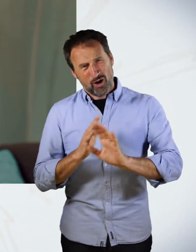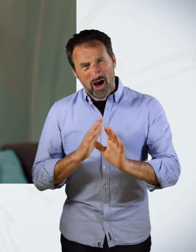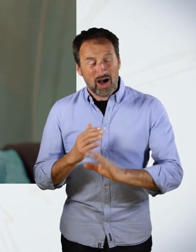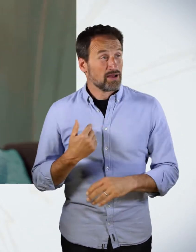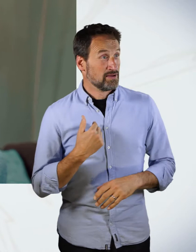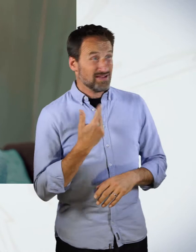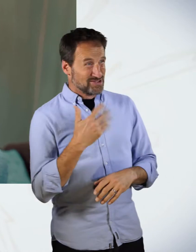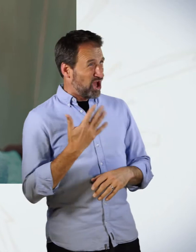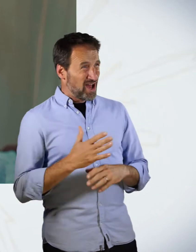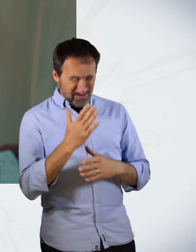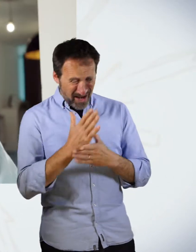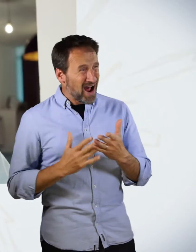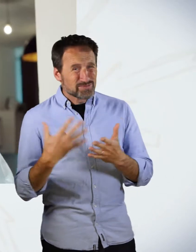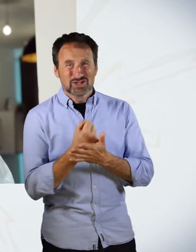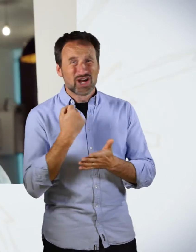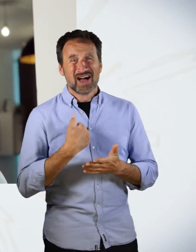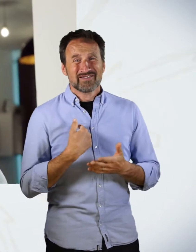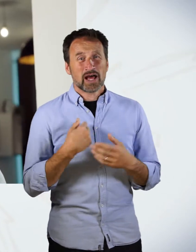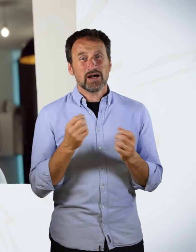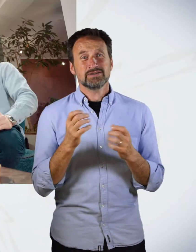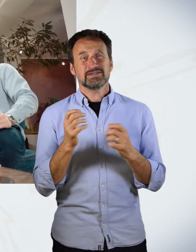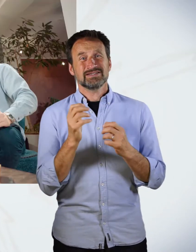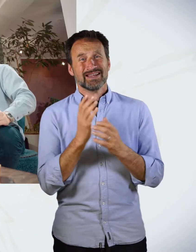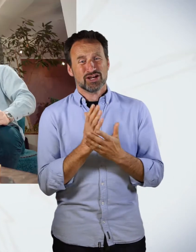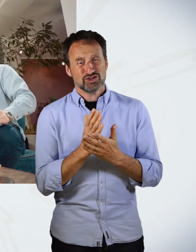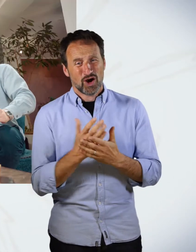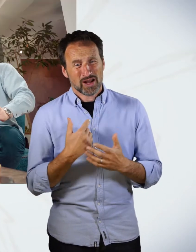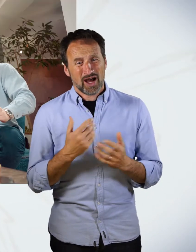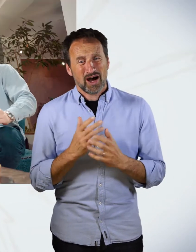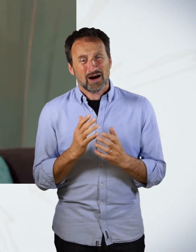Ich hab noch nicht mal die Hälfte. Ich zitter.